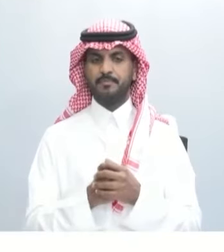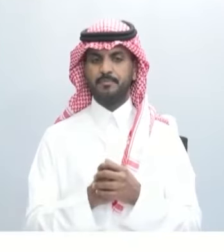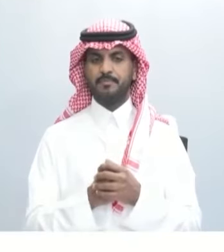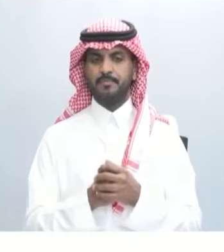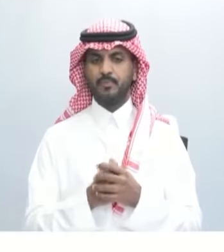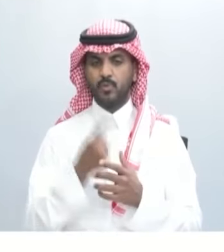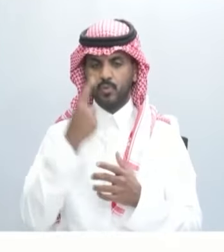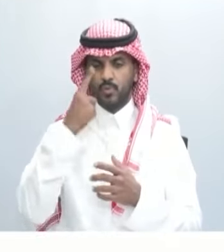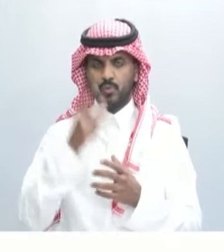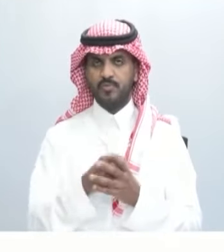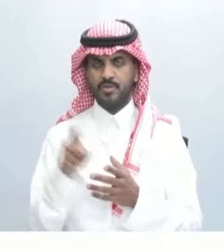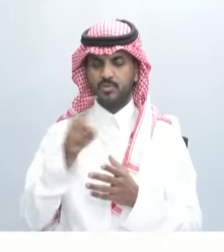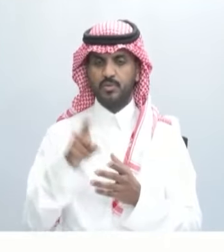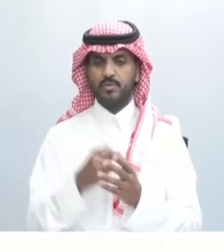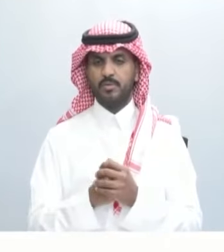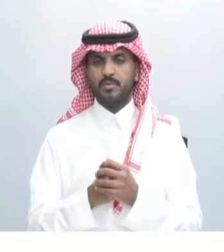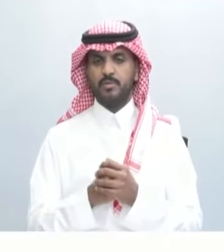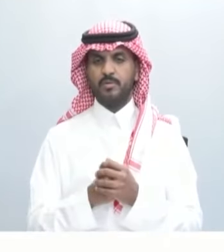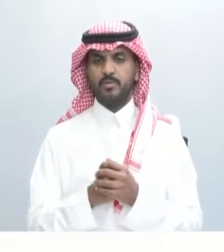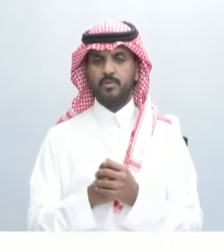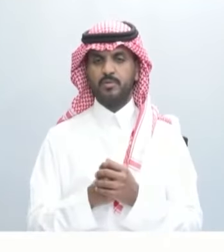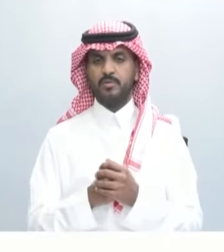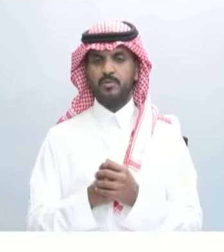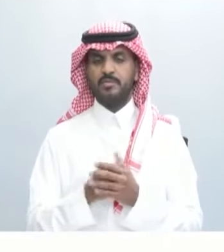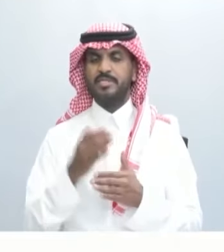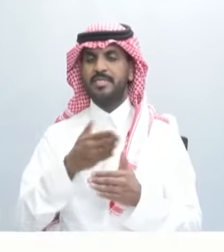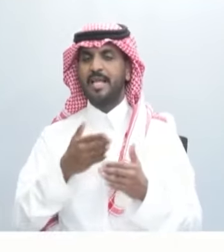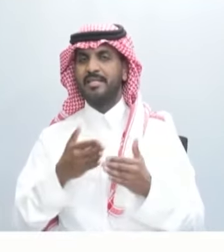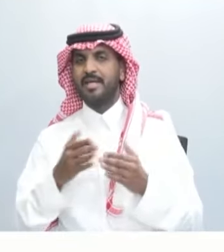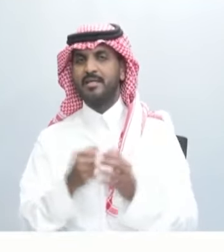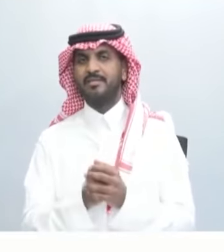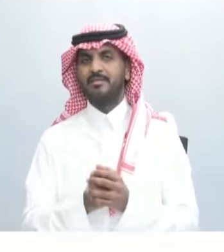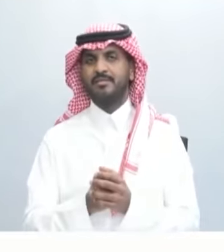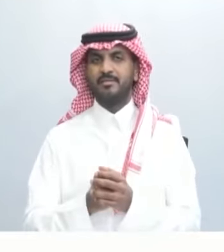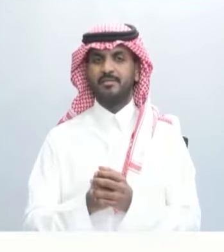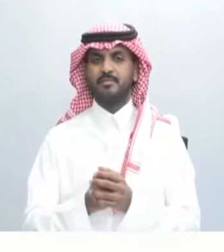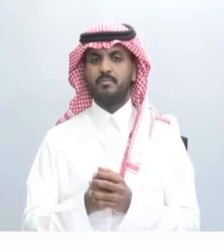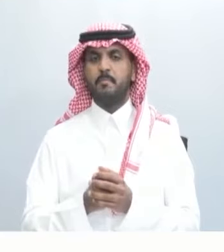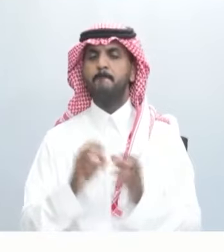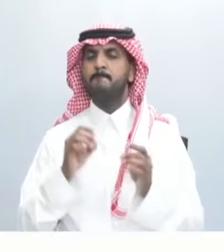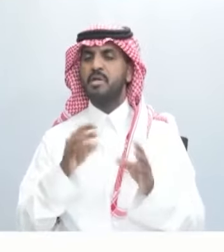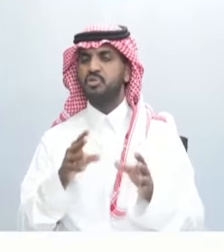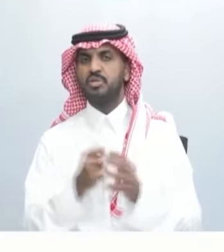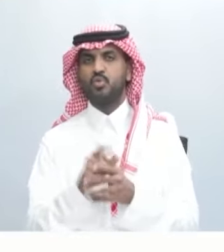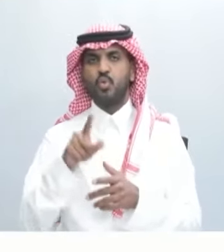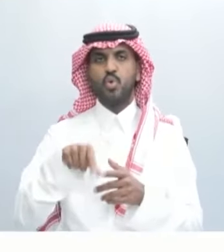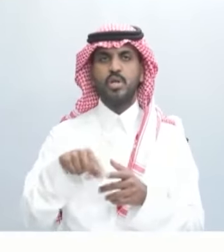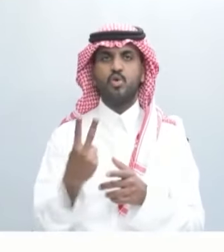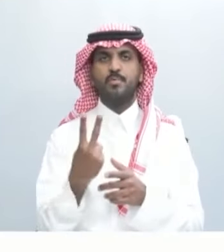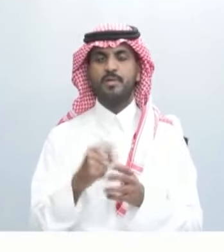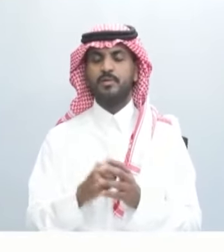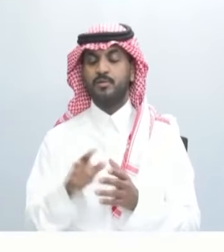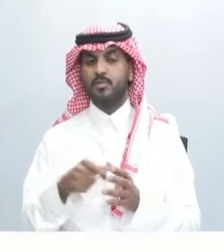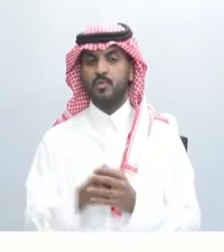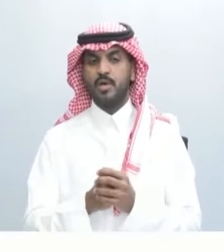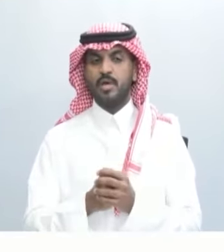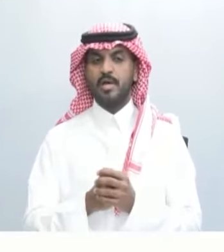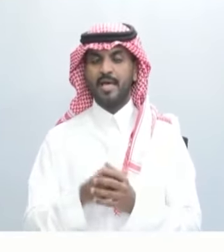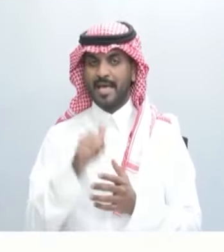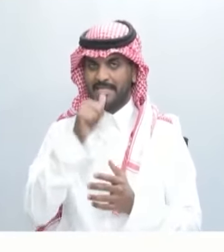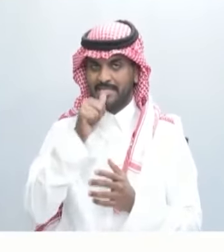انظروا معي في هذا السؤال هنا يقول سلطه الخضار تقدم مجانيه كل وكاس العصير كل ثلاثه